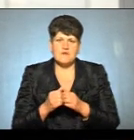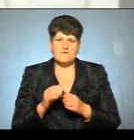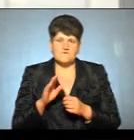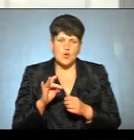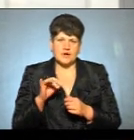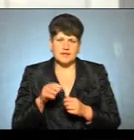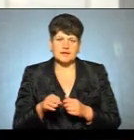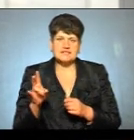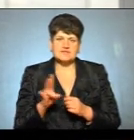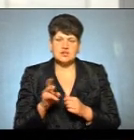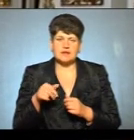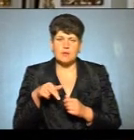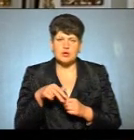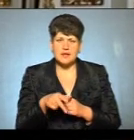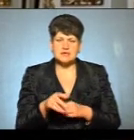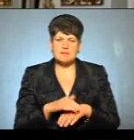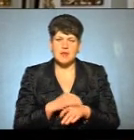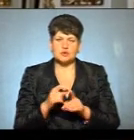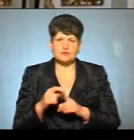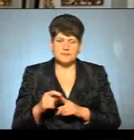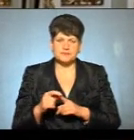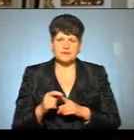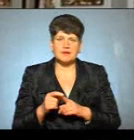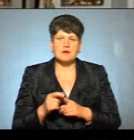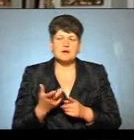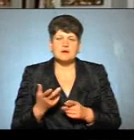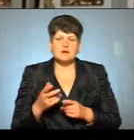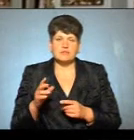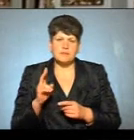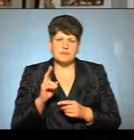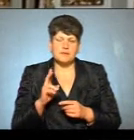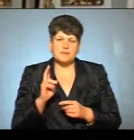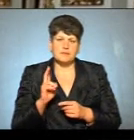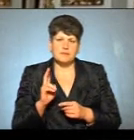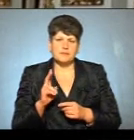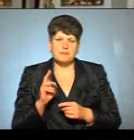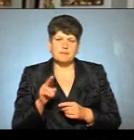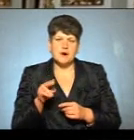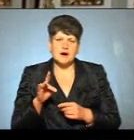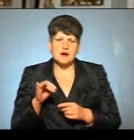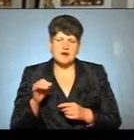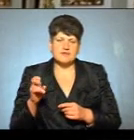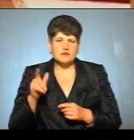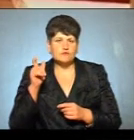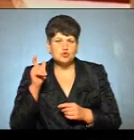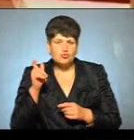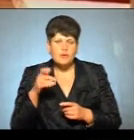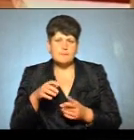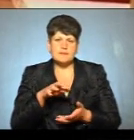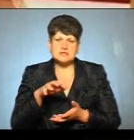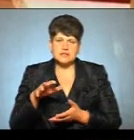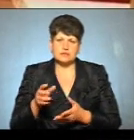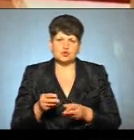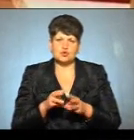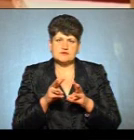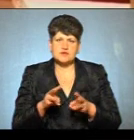пройде по селу, поблагословить. Парафіянам Катедрального собору Верховних апостолів Петра і Павла у Чорткові паски освячуватимуть